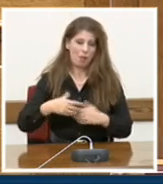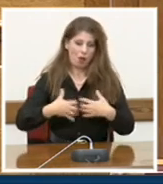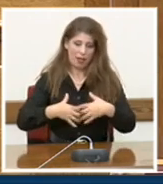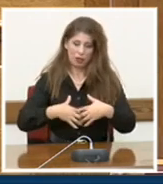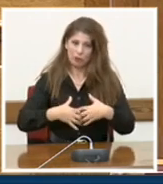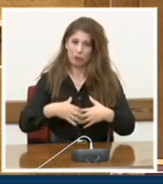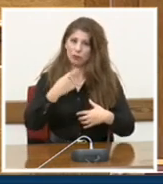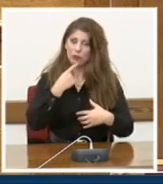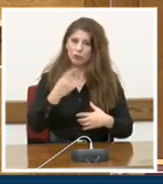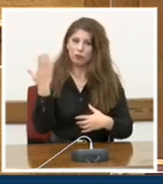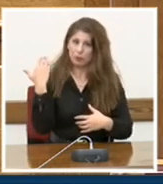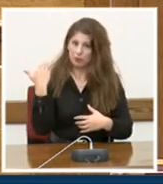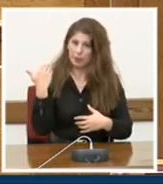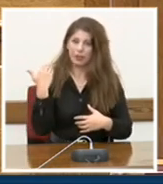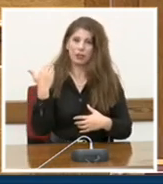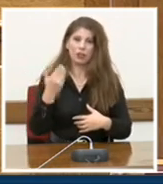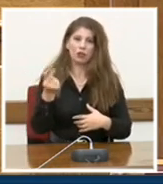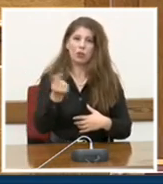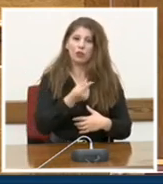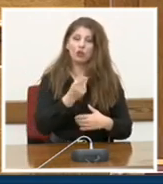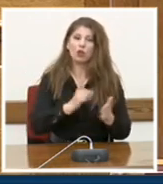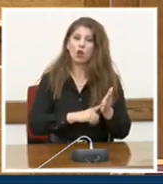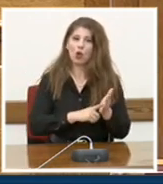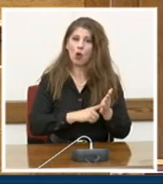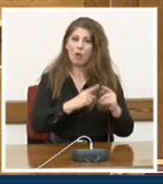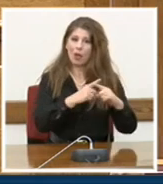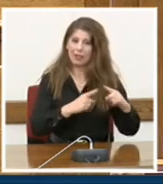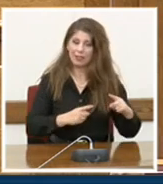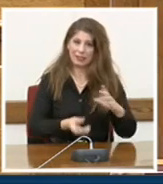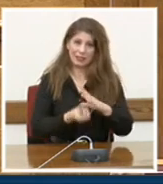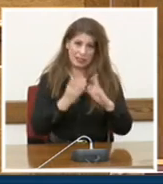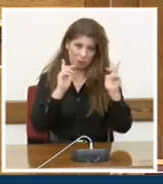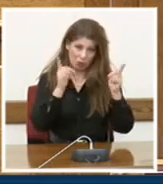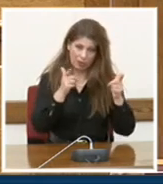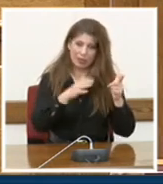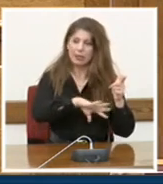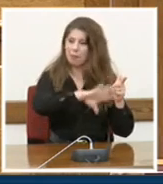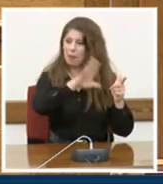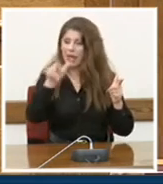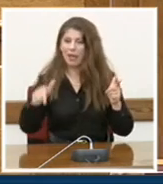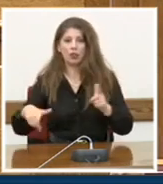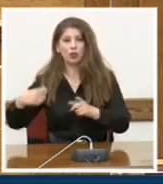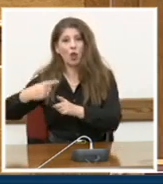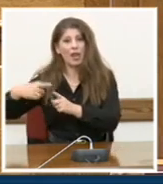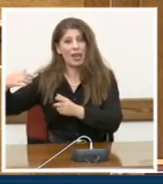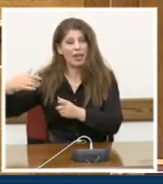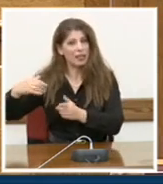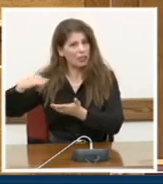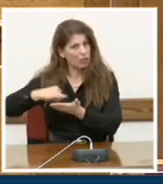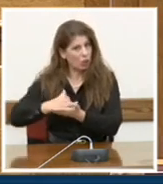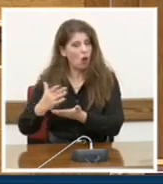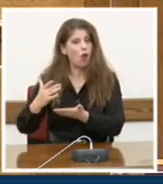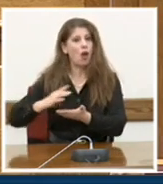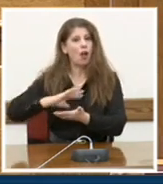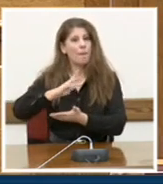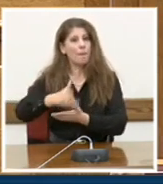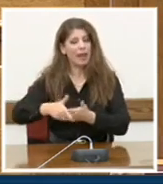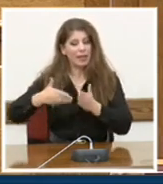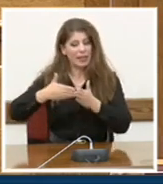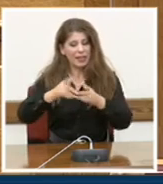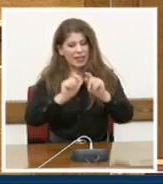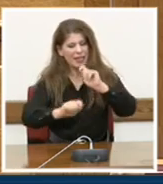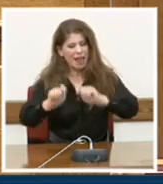πριν και το μισό νόμο Χατζηδάκη, της Νέας Δημοκρατίας, μέχρι το ελληνικό, μέχρι τα ναυπηγεία Ελευσίνας και άλλα. Μην